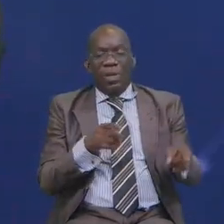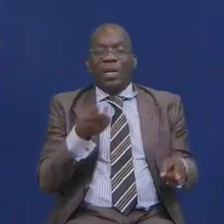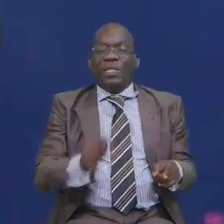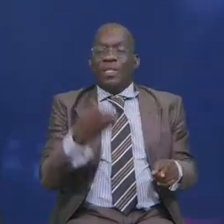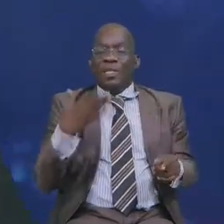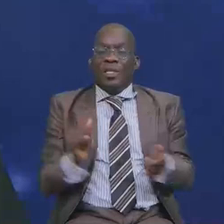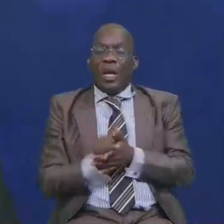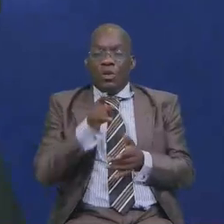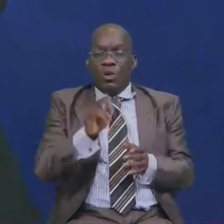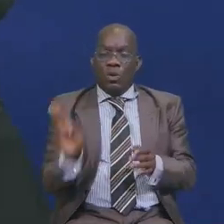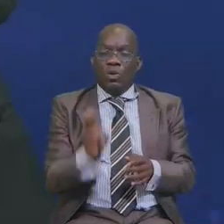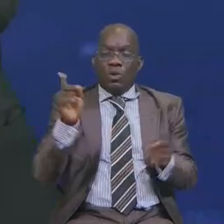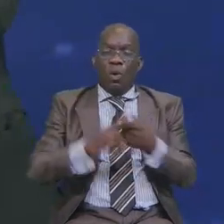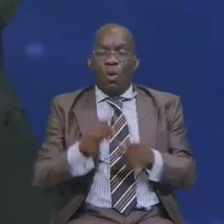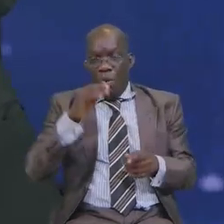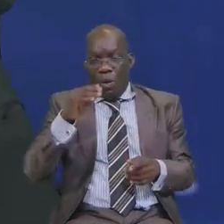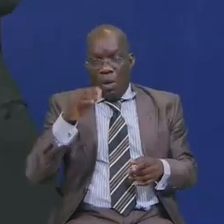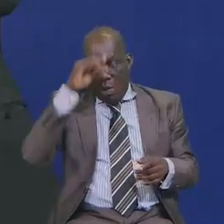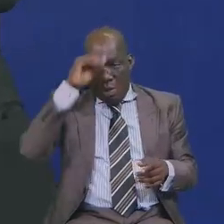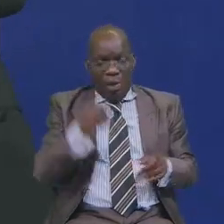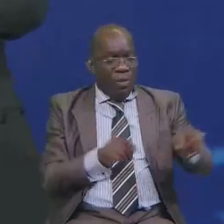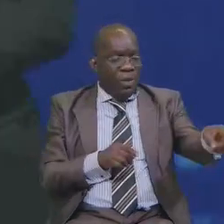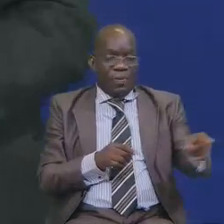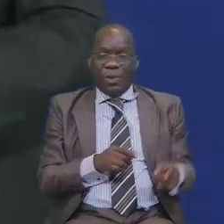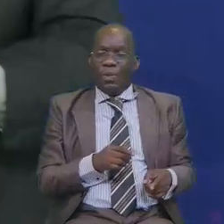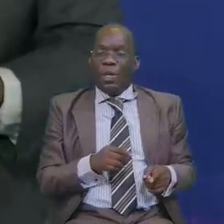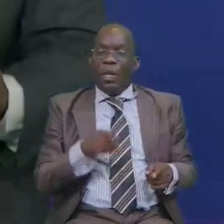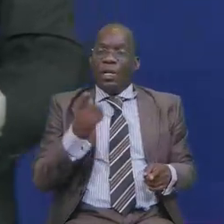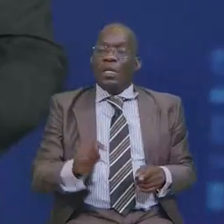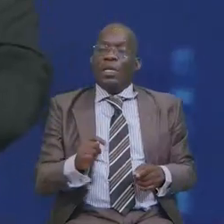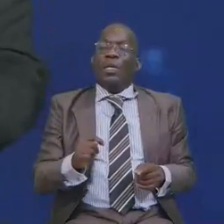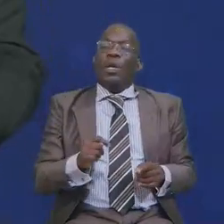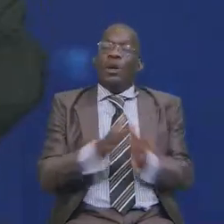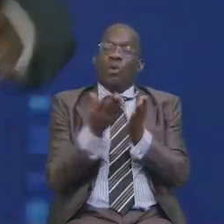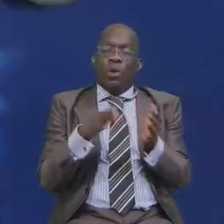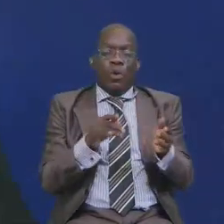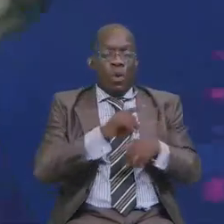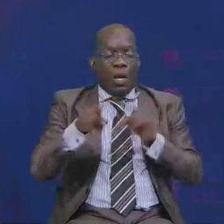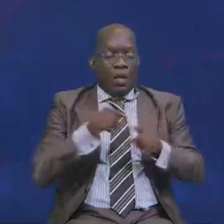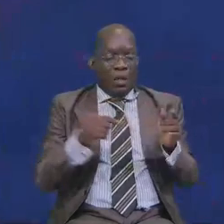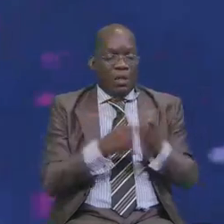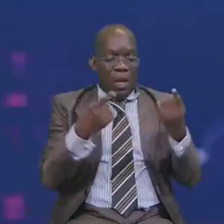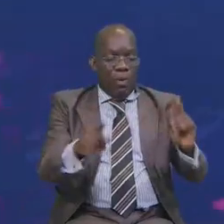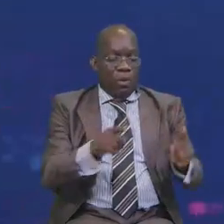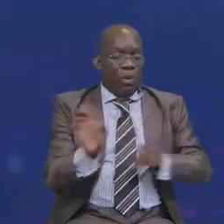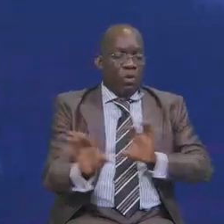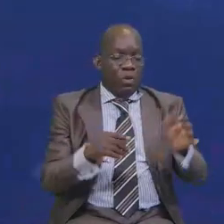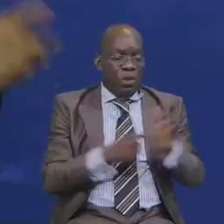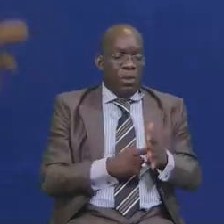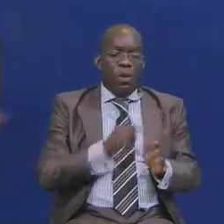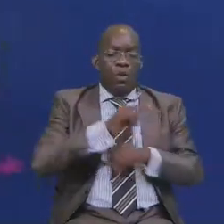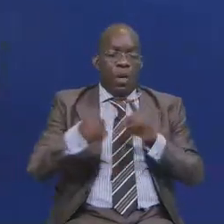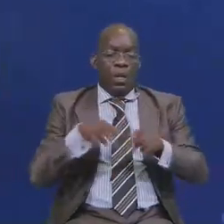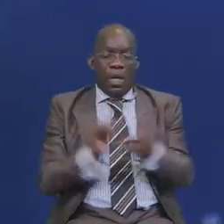les instruments que tu utilisais. Et le cahier de l'herboriste, quand ceci arrive, fais ceci. Quand ceci aussi arrive, applique